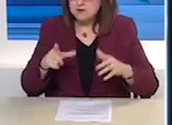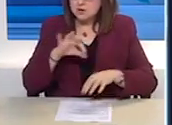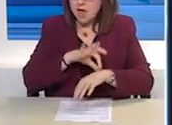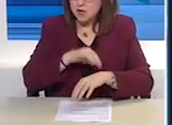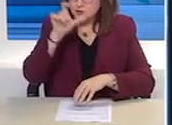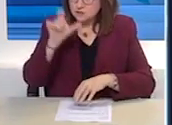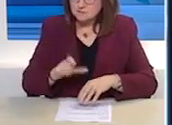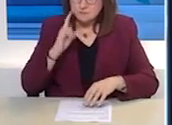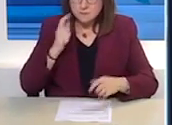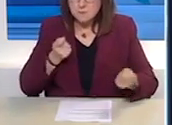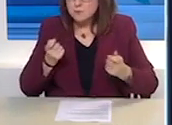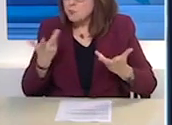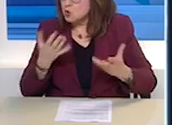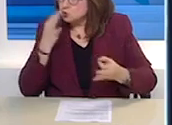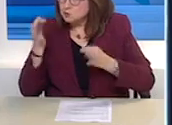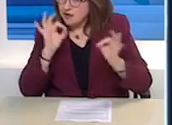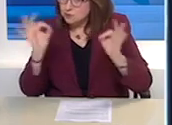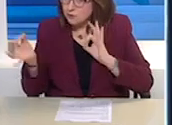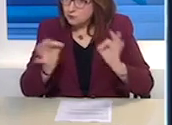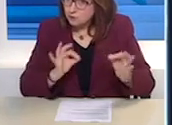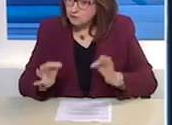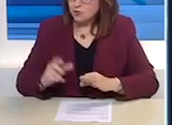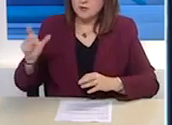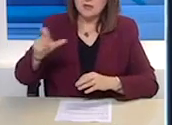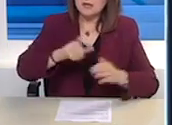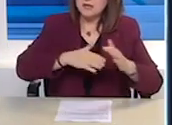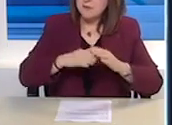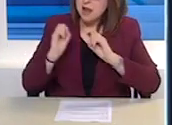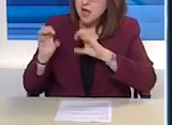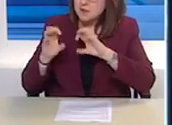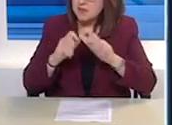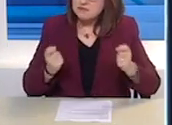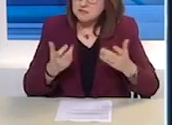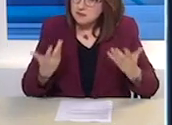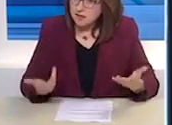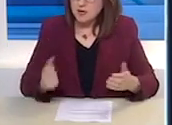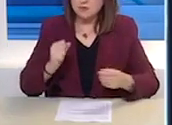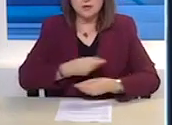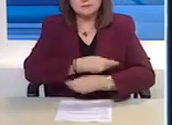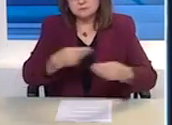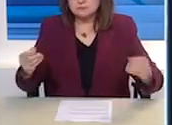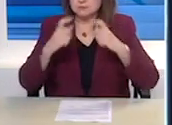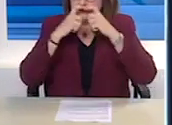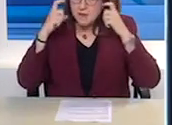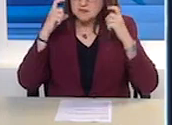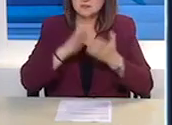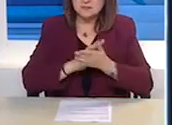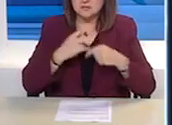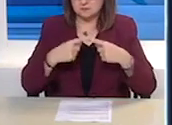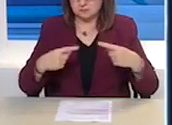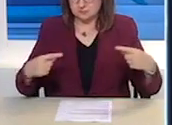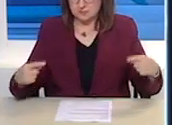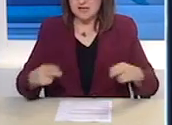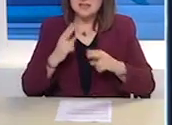νόσου, έγινε εκπαίδευση του προσωπικού και διανομή υγειονομικού υλικού. Η προστασία των ευάλωτων ομάδων και πληθυσμών είναι